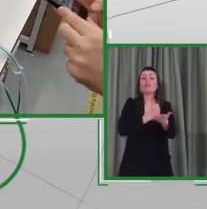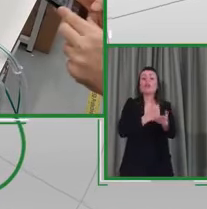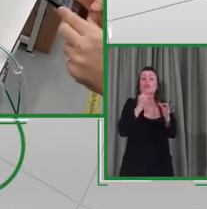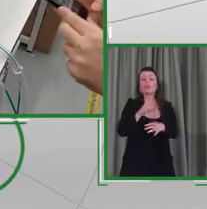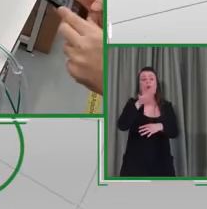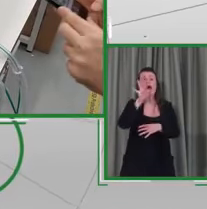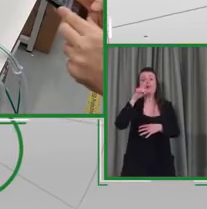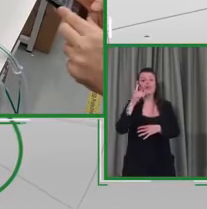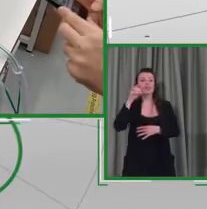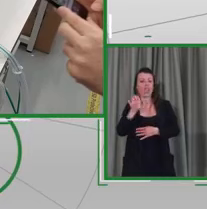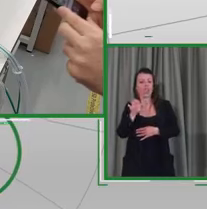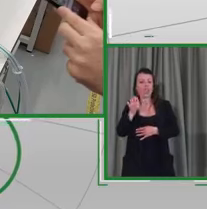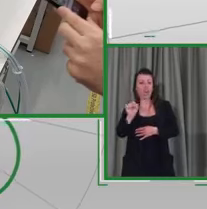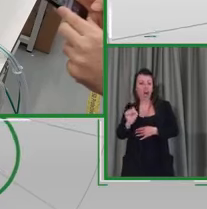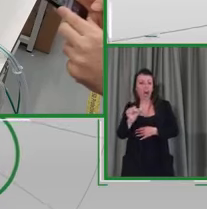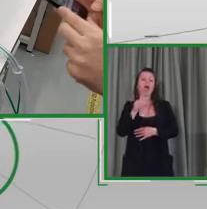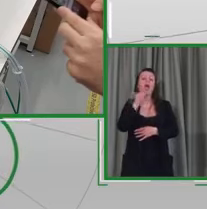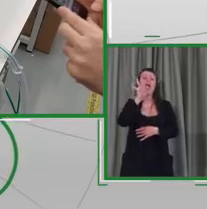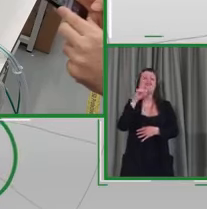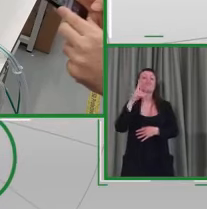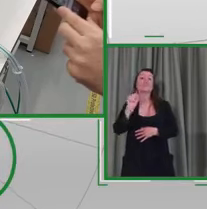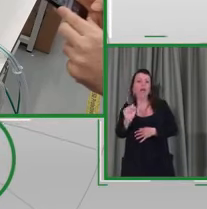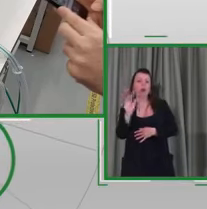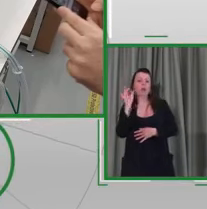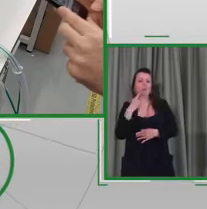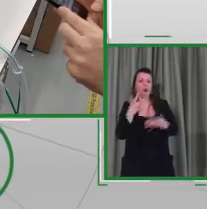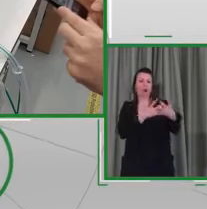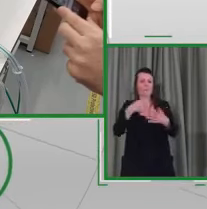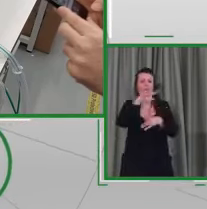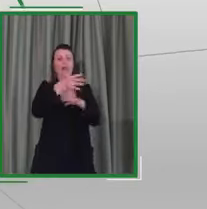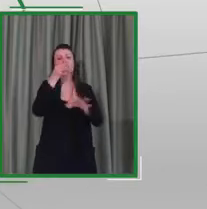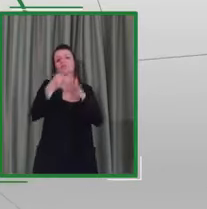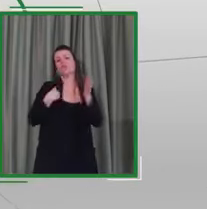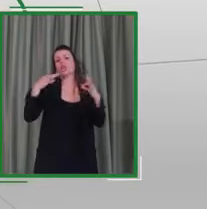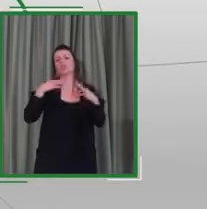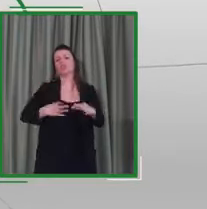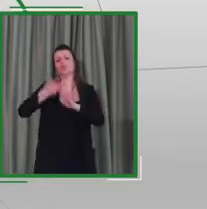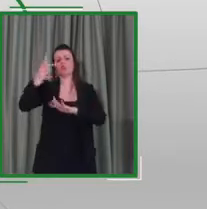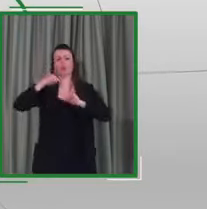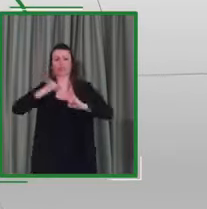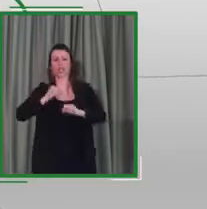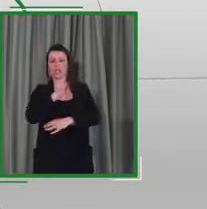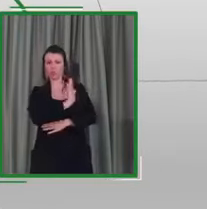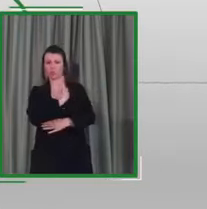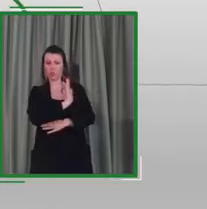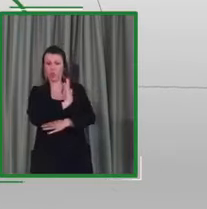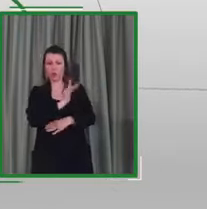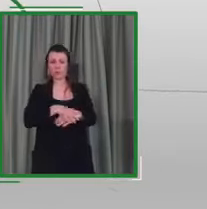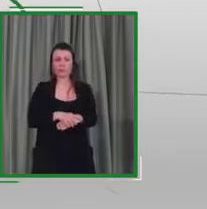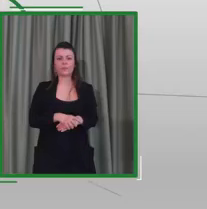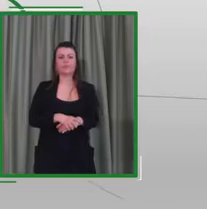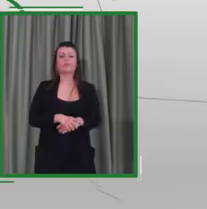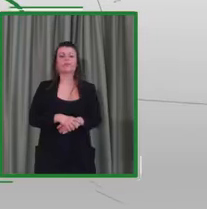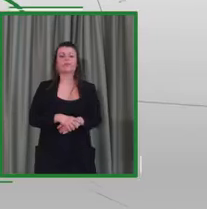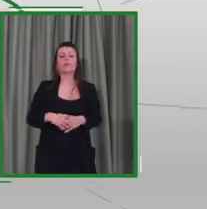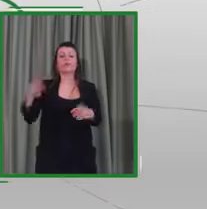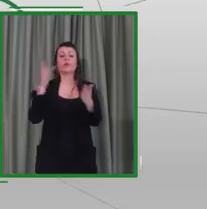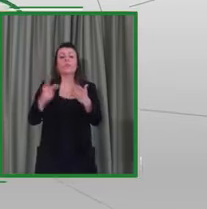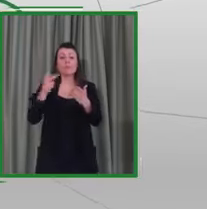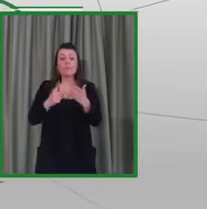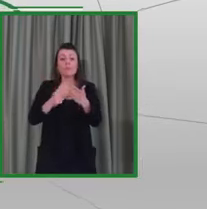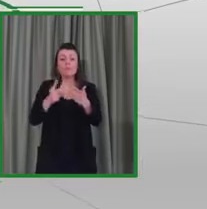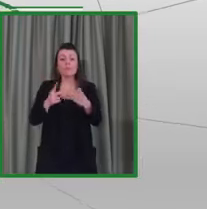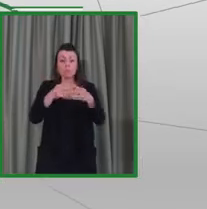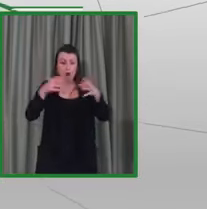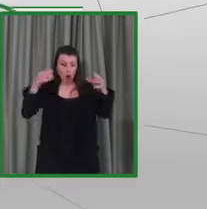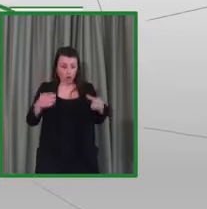americana cioè da l'istituto superiore della sanità americano è il prototipo si trova anche nel nostro istituto